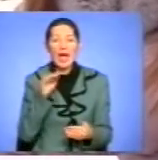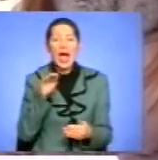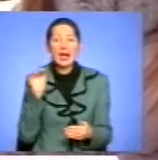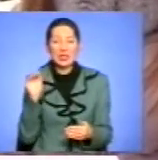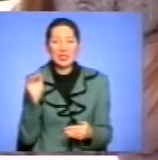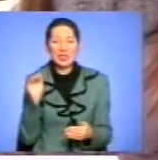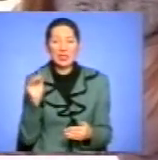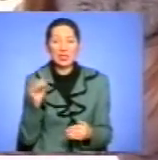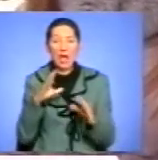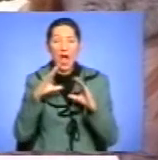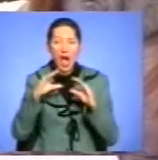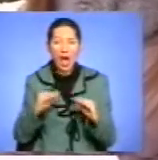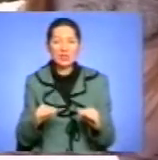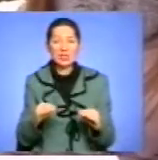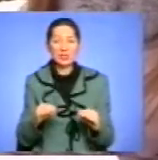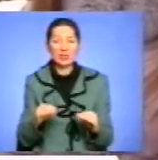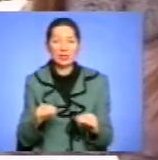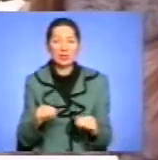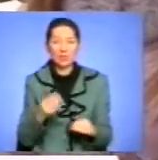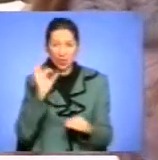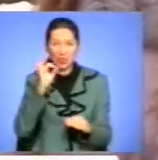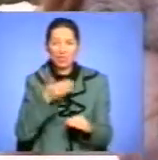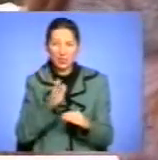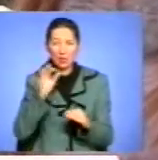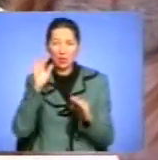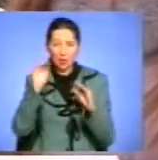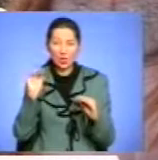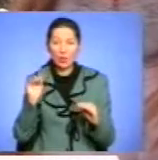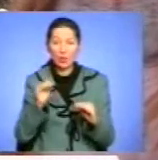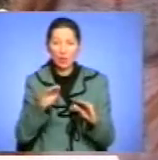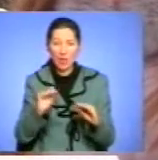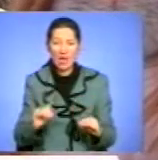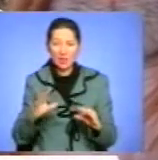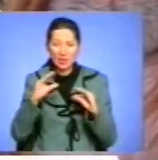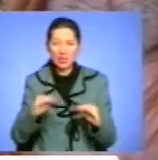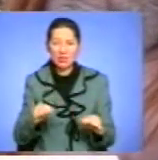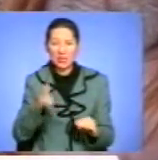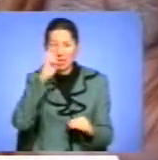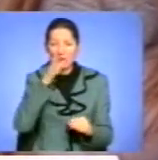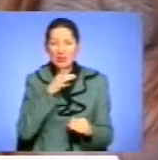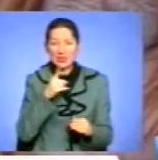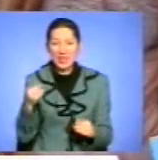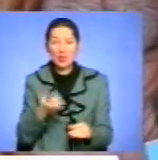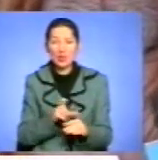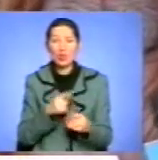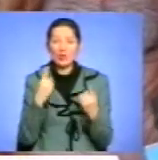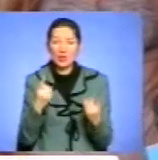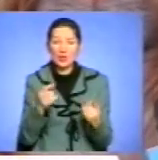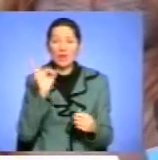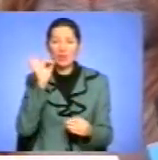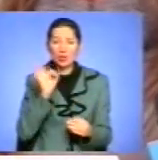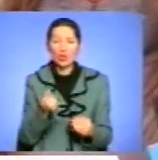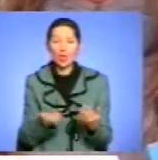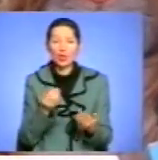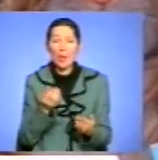кредиту гасить держава? Ну, але термін кредитування досить великий. І відсотки там теж, якщо перший